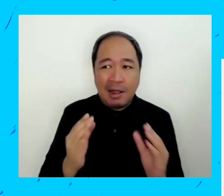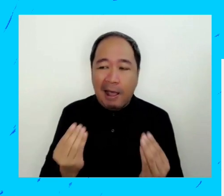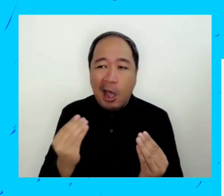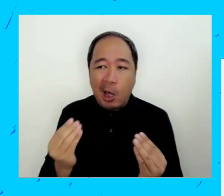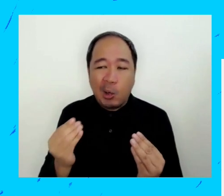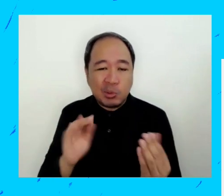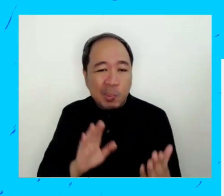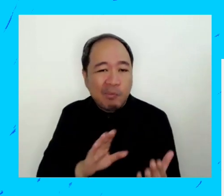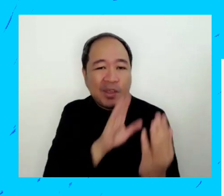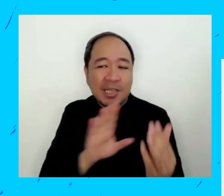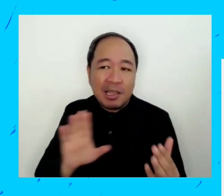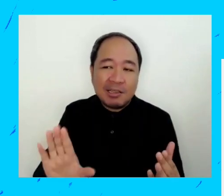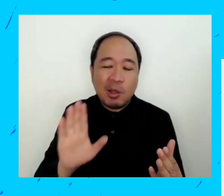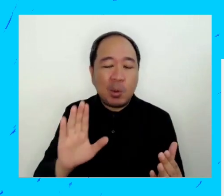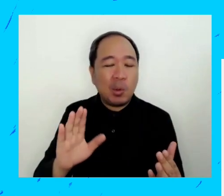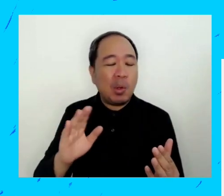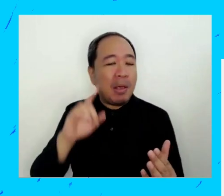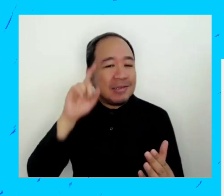Émotionnel et